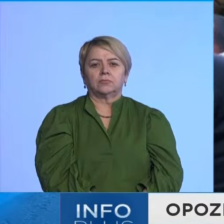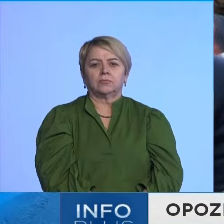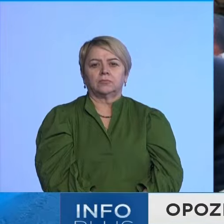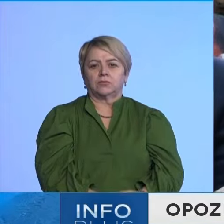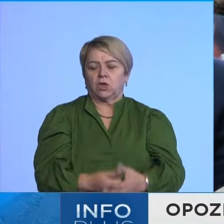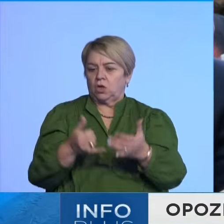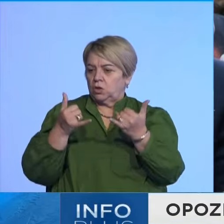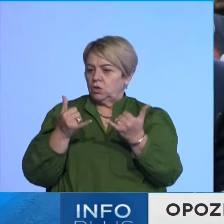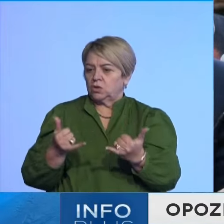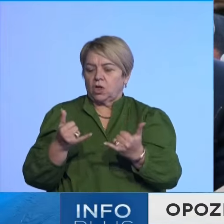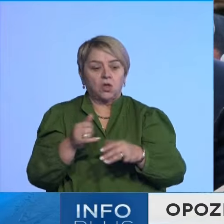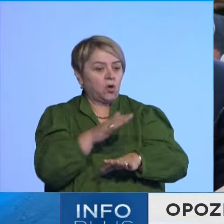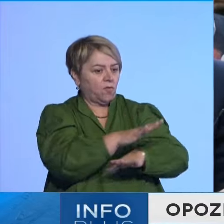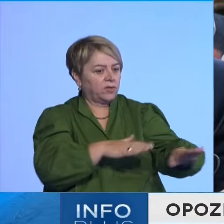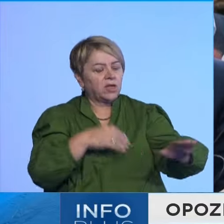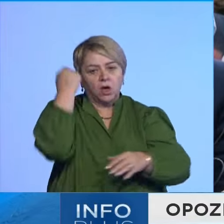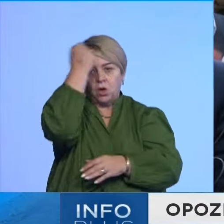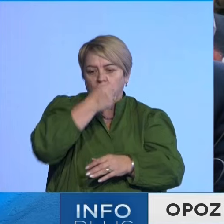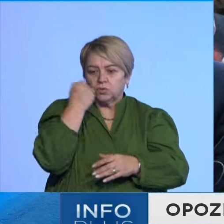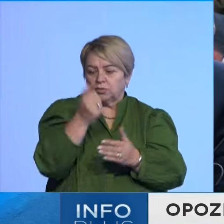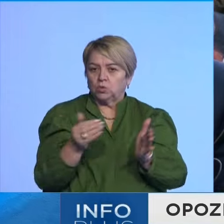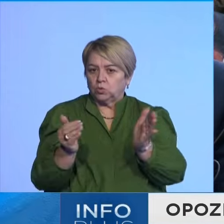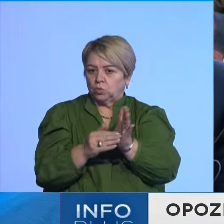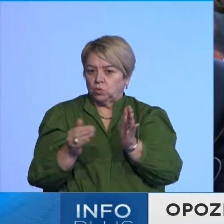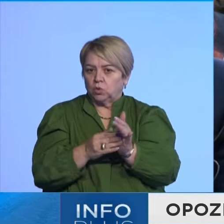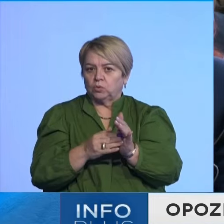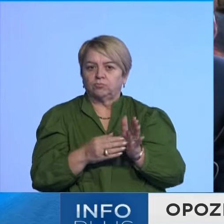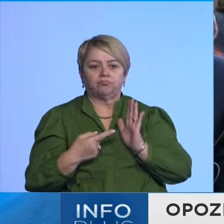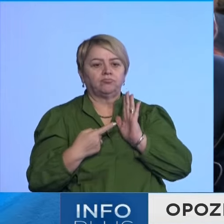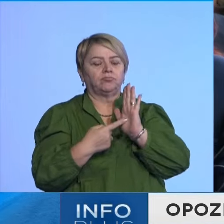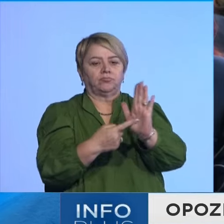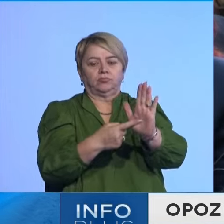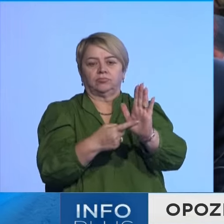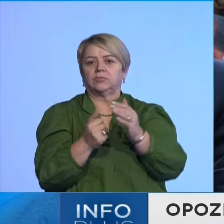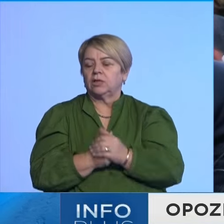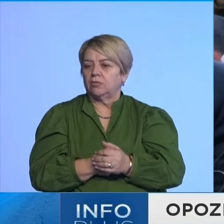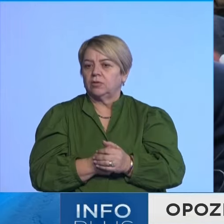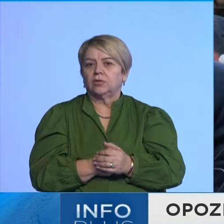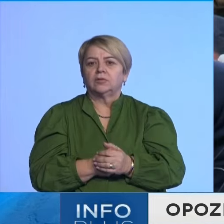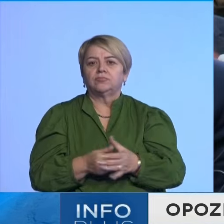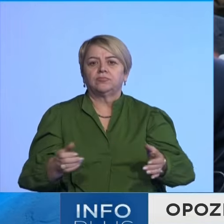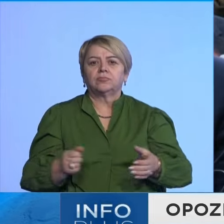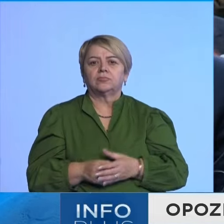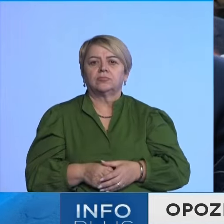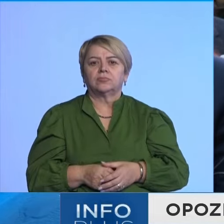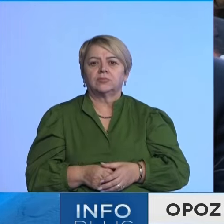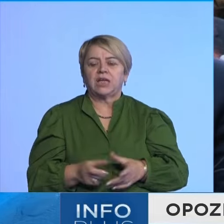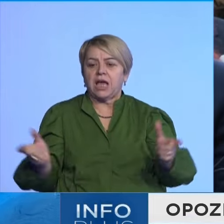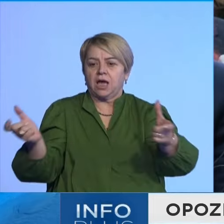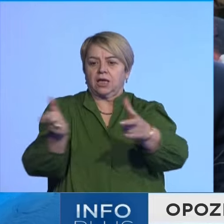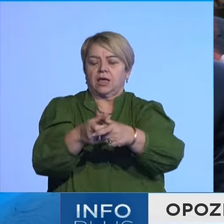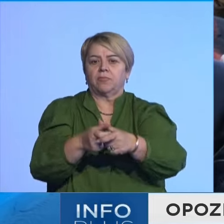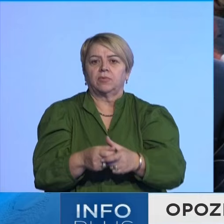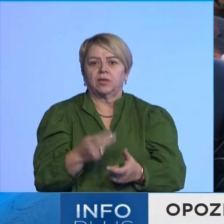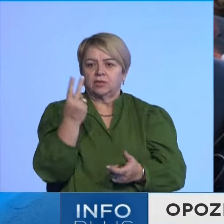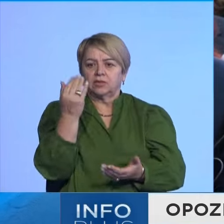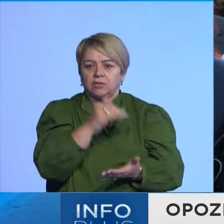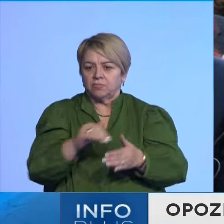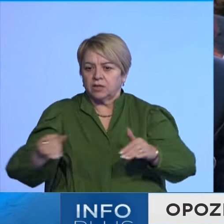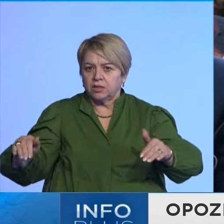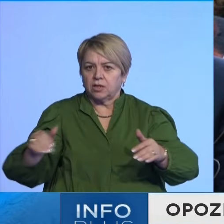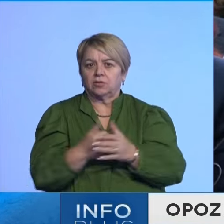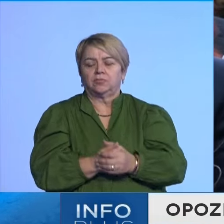Sot, kur në kuvendin e Kosovës, do duhet me u shpërfasht një afer e cila i kap kesh përdorimin rrëth 20 milion euro,